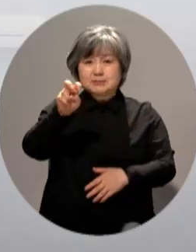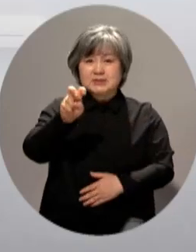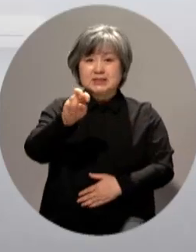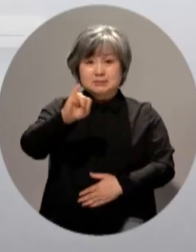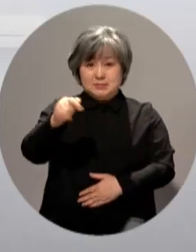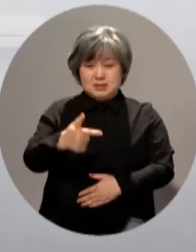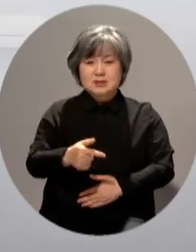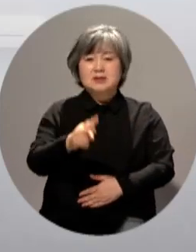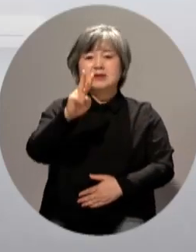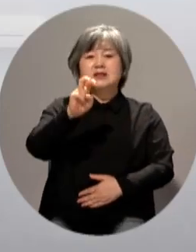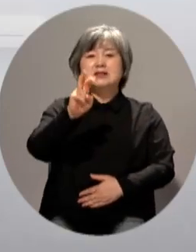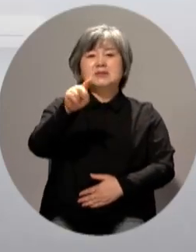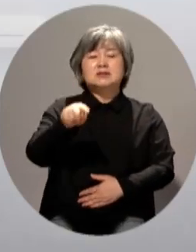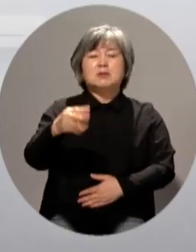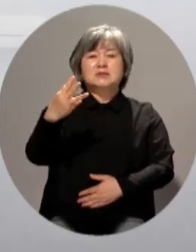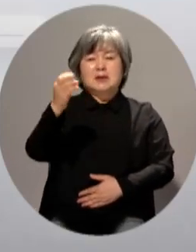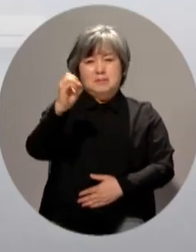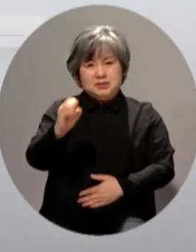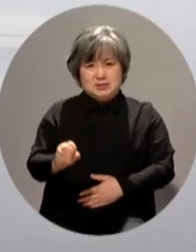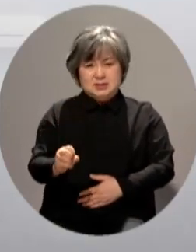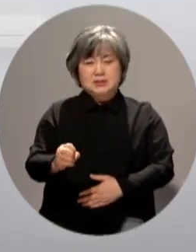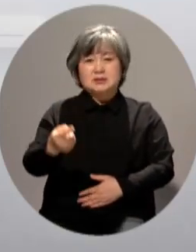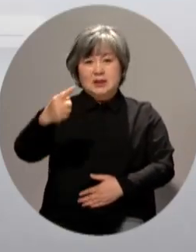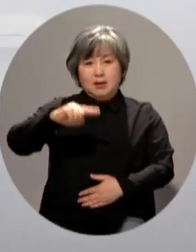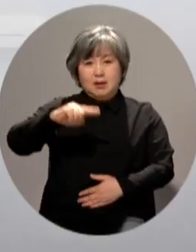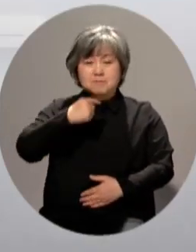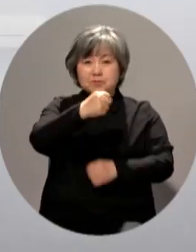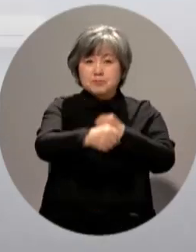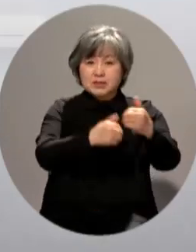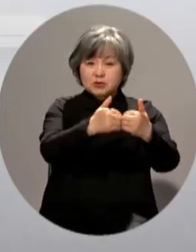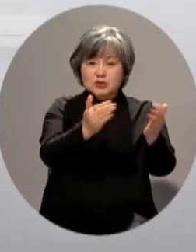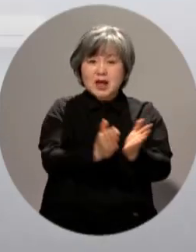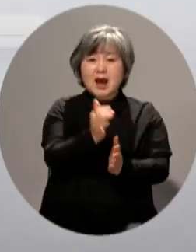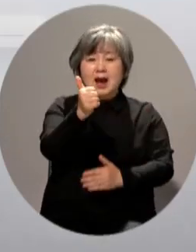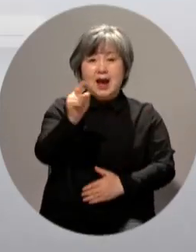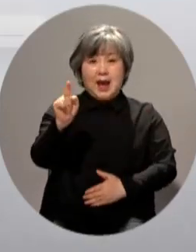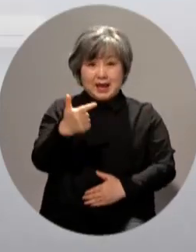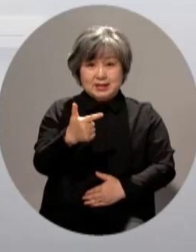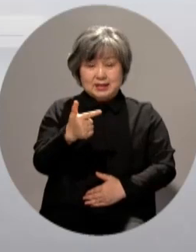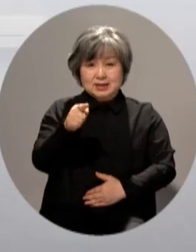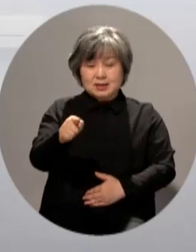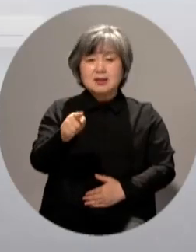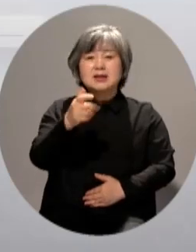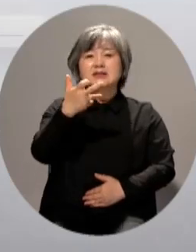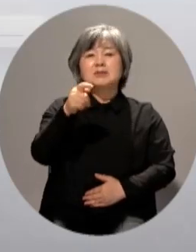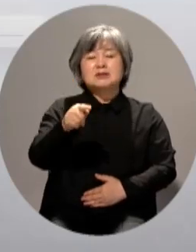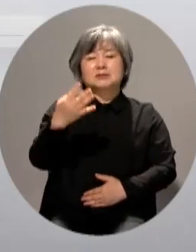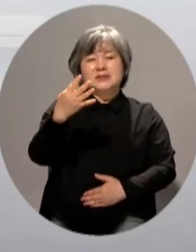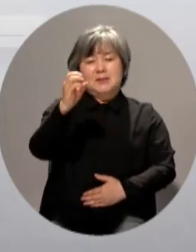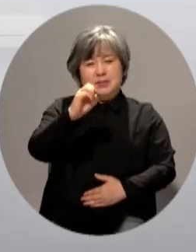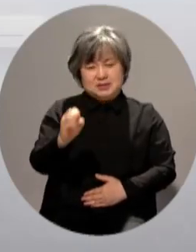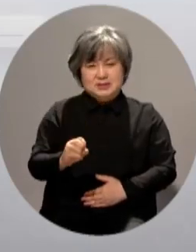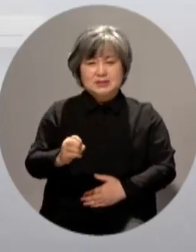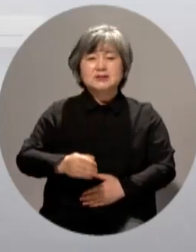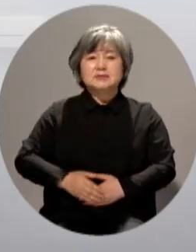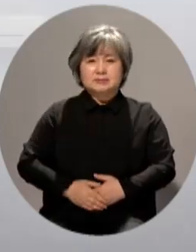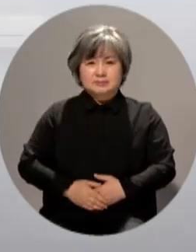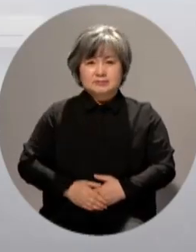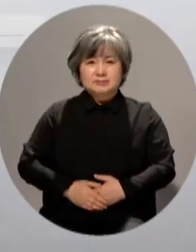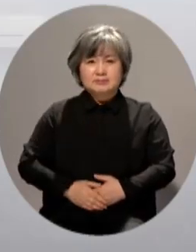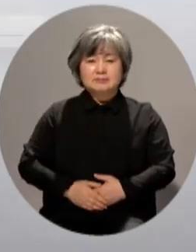후보는 22.3% 민주당 한 병 낙후 부가 18.4% 를 기록했습니다